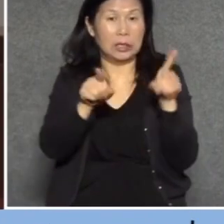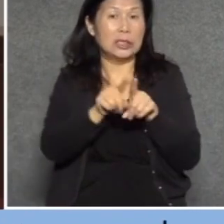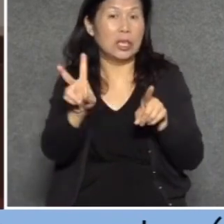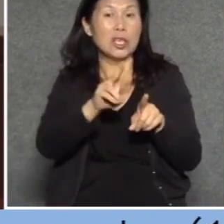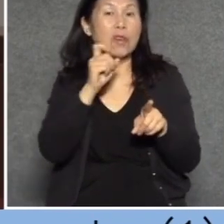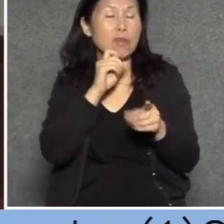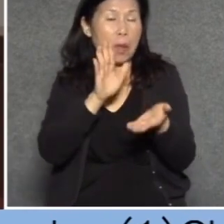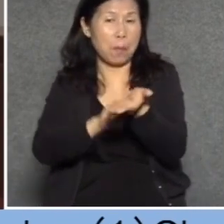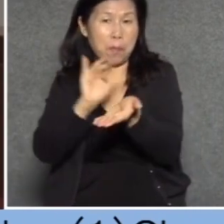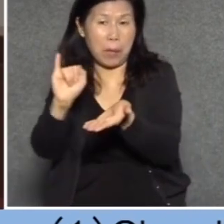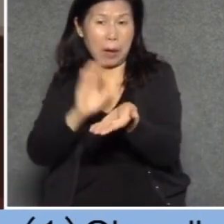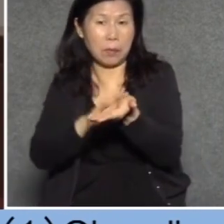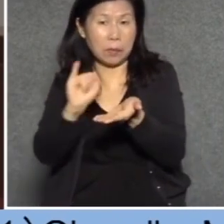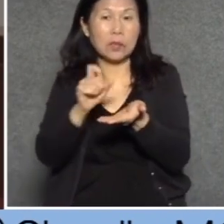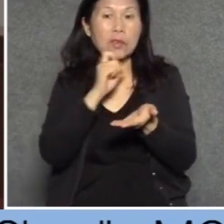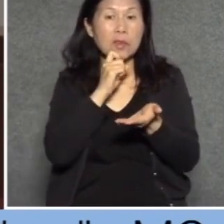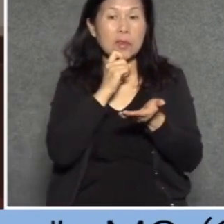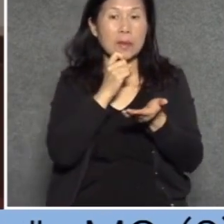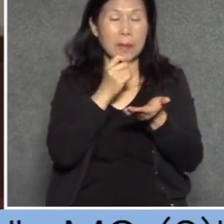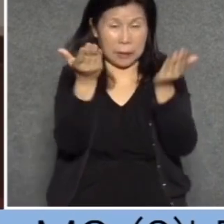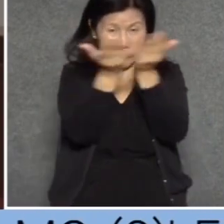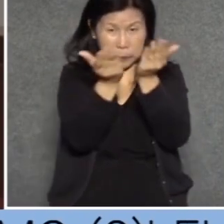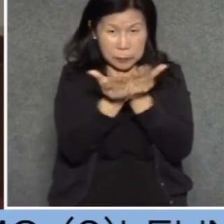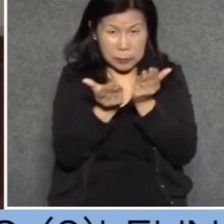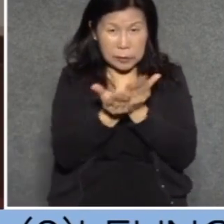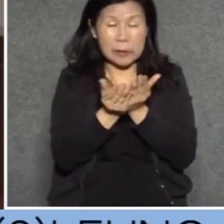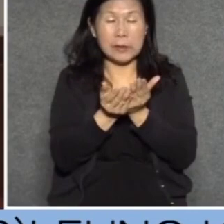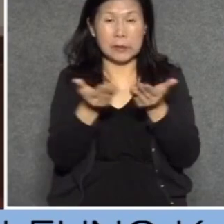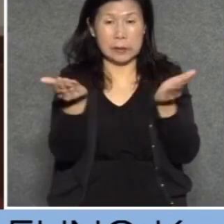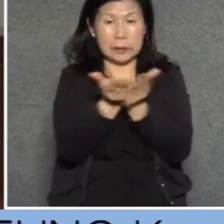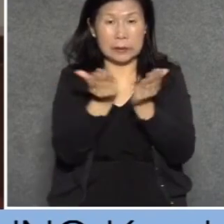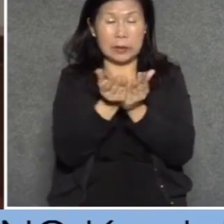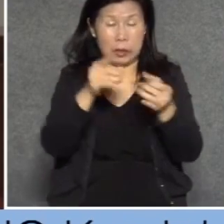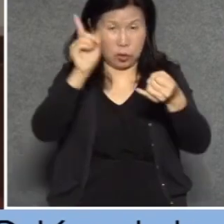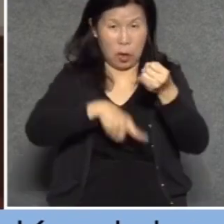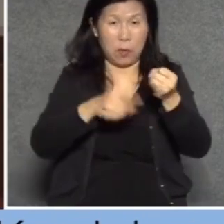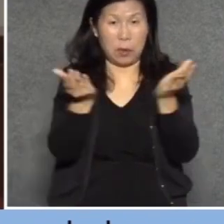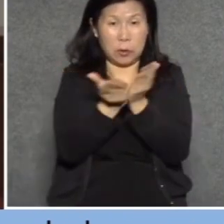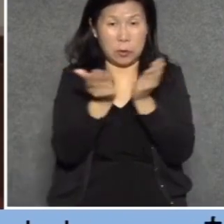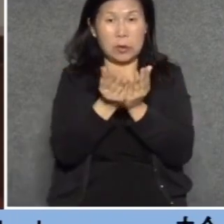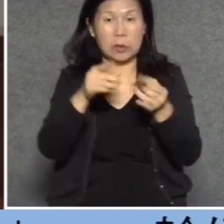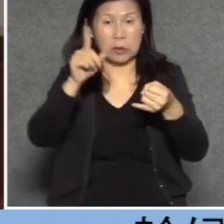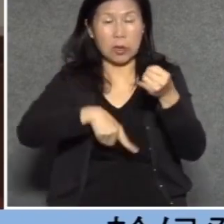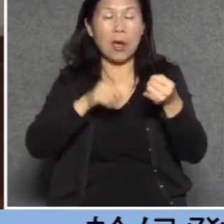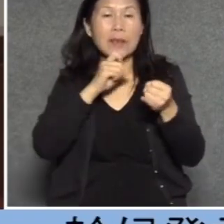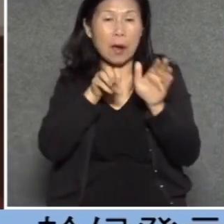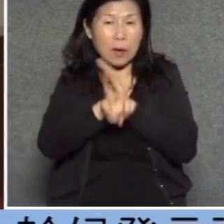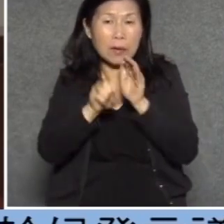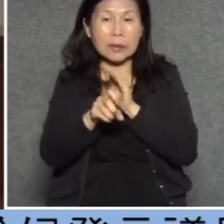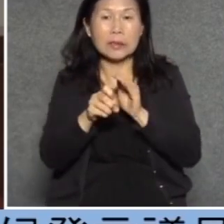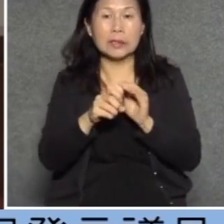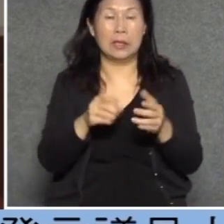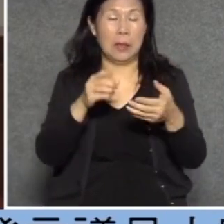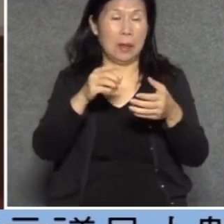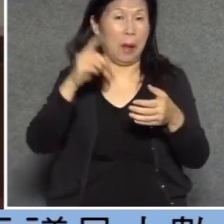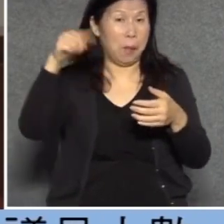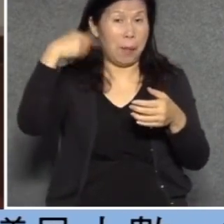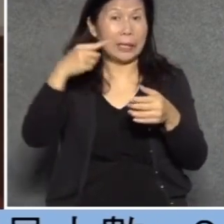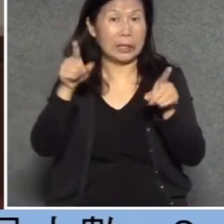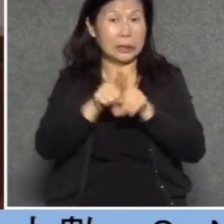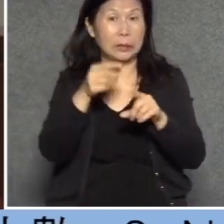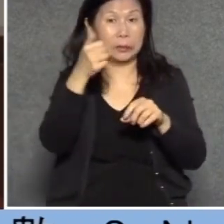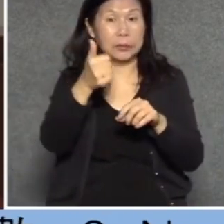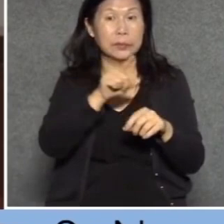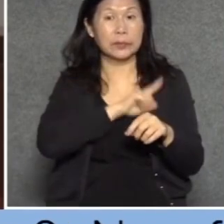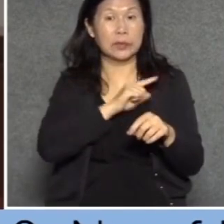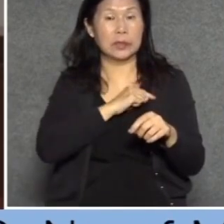咪就係嗰個鑑證，按照嗰個鑑證作為證據嚟定罪所出現嘅漏洞。但係呢個國家有個好處就係咩？佢有一個